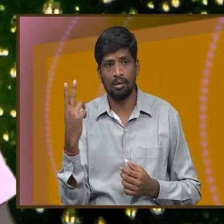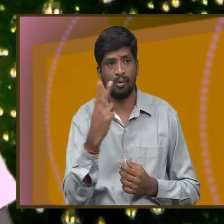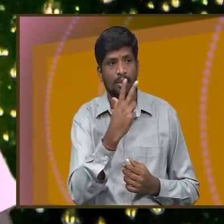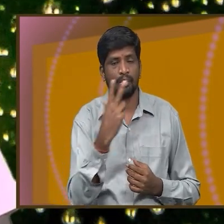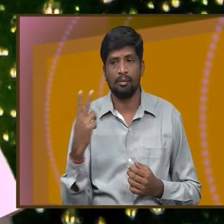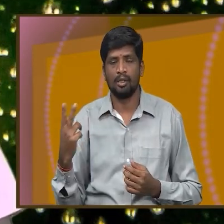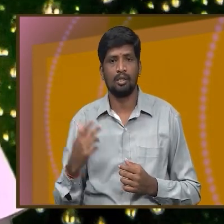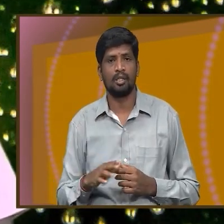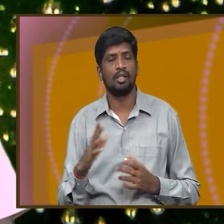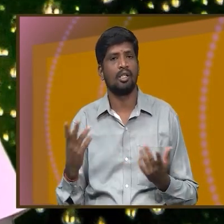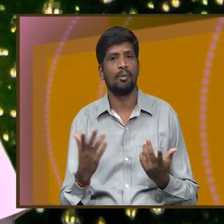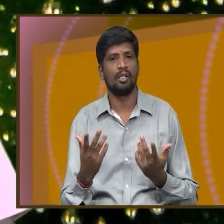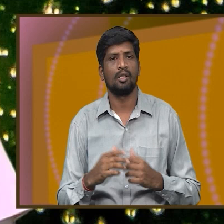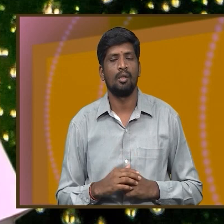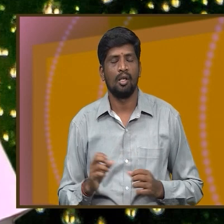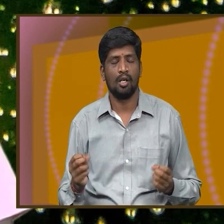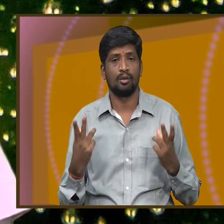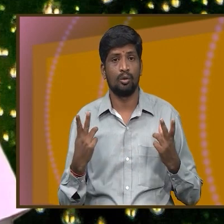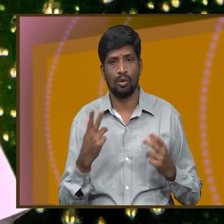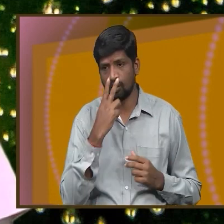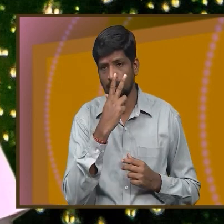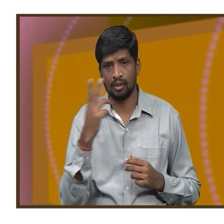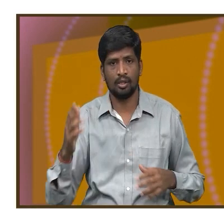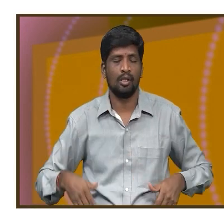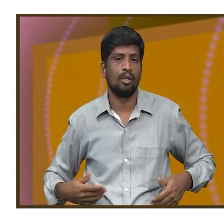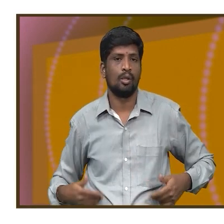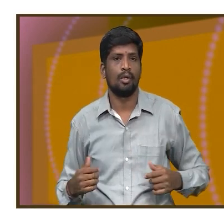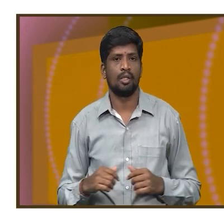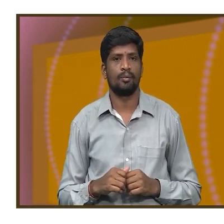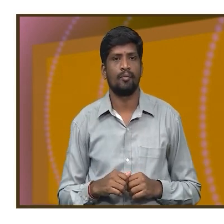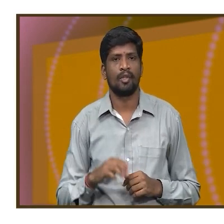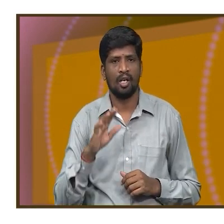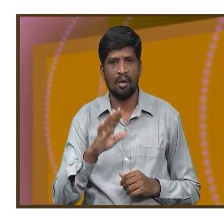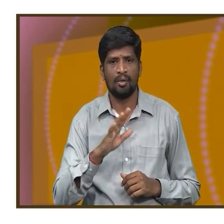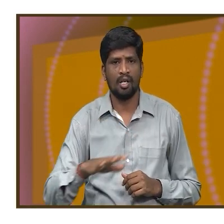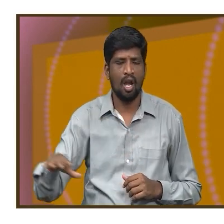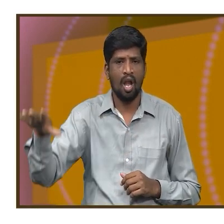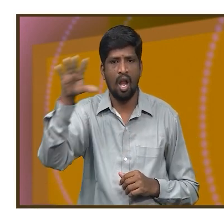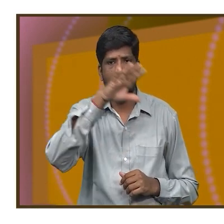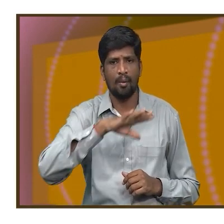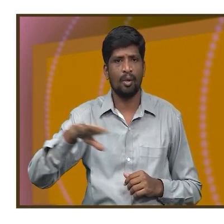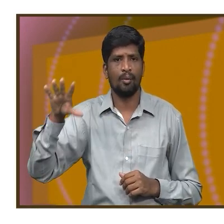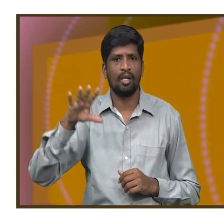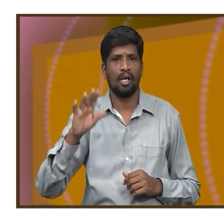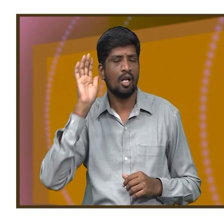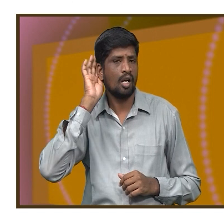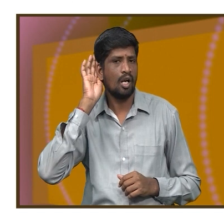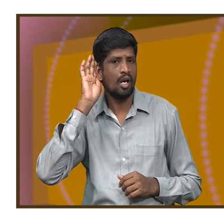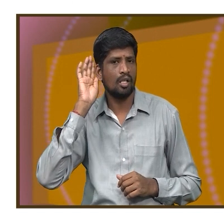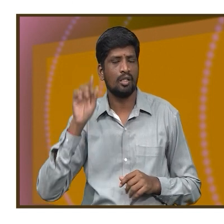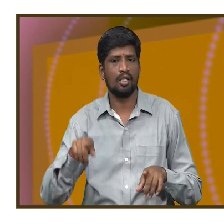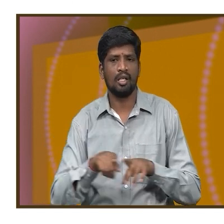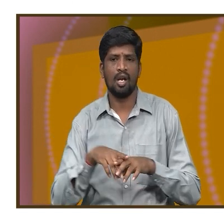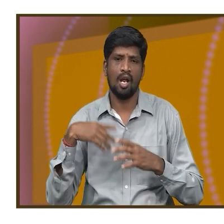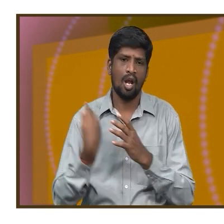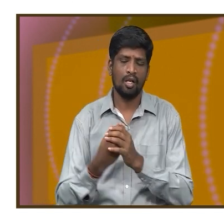எல்லார் காலுக்கும் பொருந்துகிறது என்று சொல்லி அவருக்கு வந்து ரொம்ப சந்தோஷமாக போச்சு. இப்படி காலனினுடைய புகழ் எல்லார் காலங்களுக்கும் பொருந்துகிறது அப்படிங்கிற